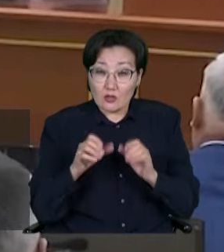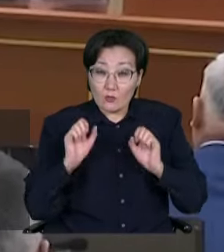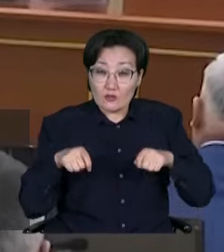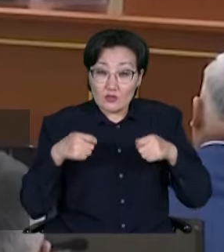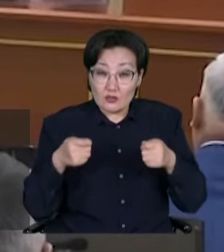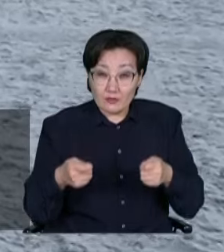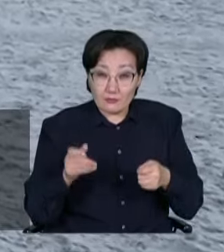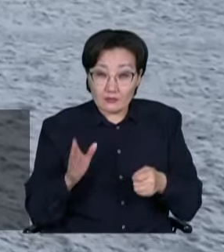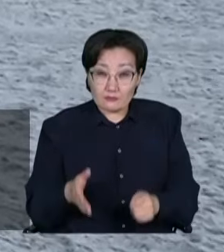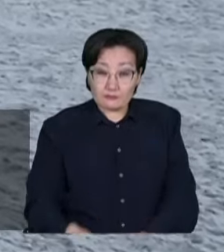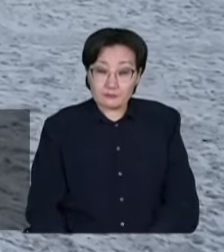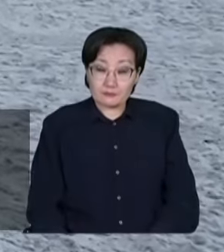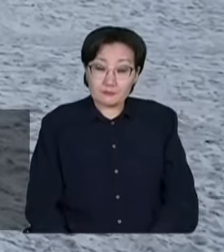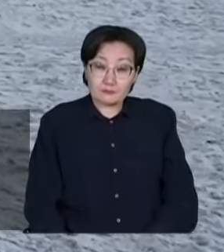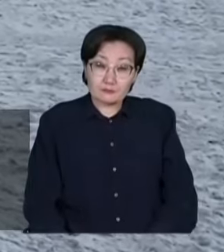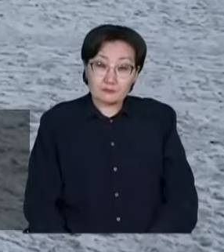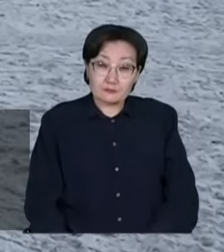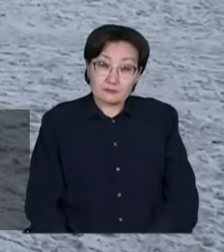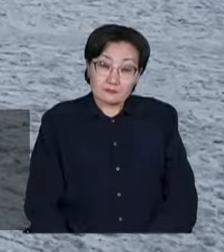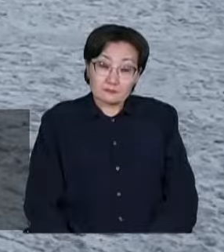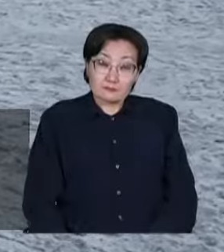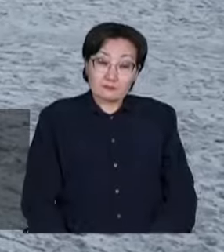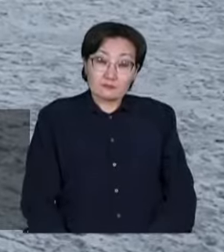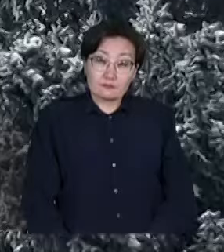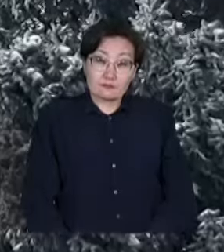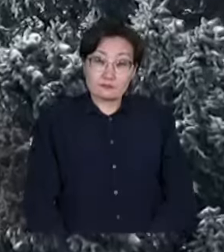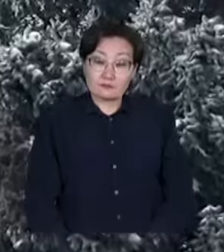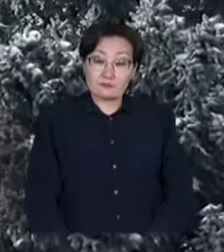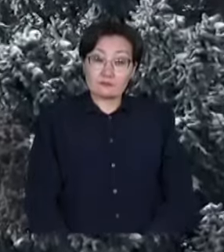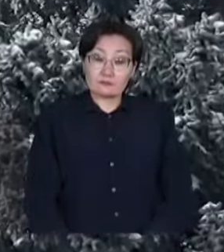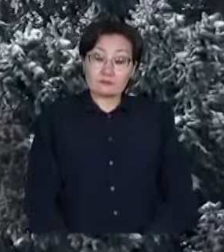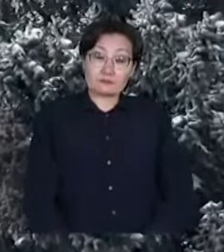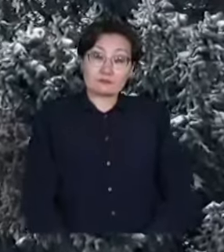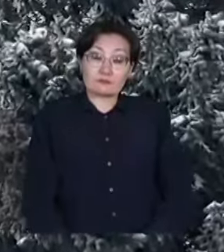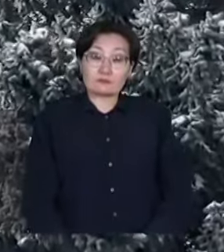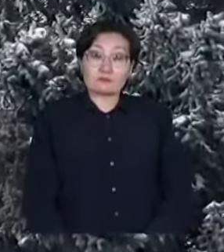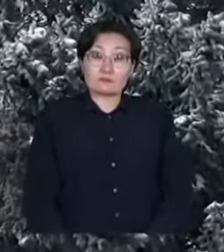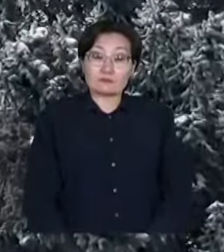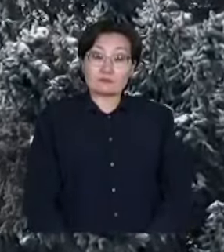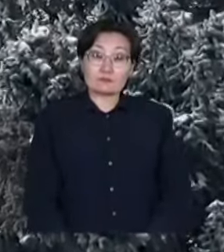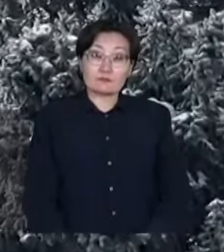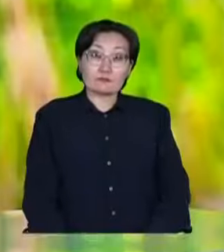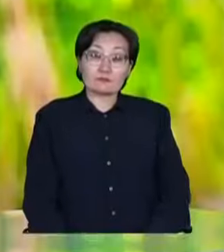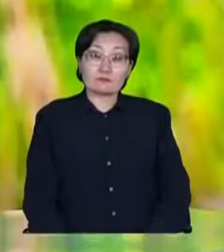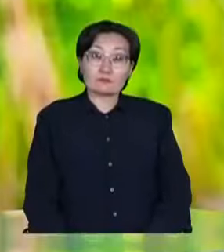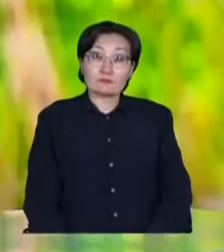мүмкіндік бермек. Алтынгүл Төлегенова, Наргиз Жанабекова, Алматы телеарнасы, Ұлытау облысынан.